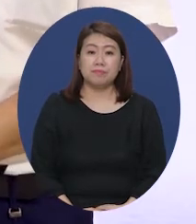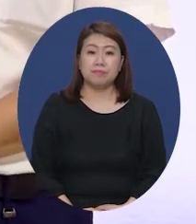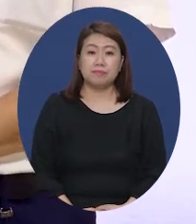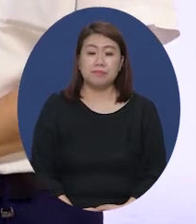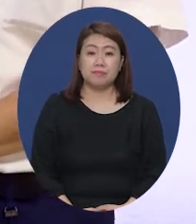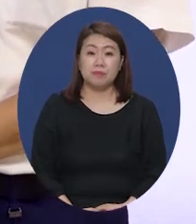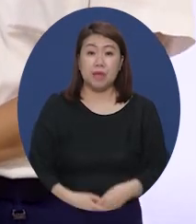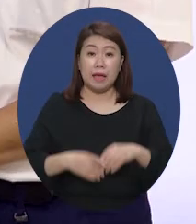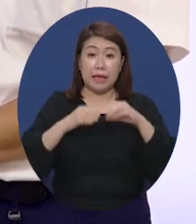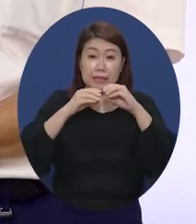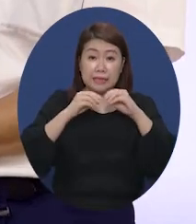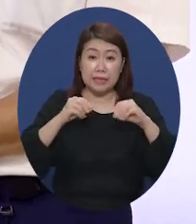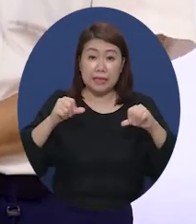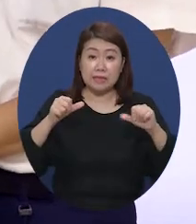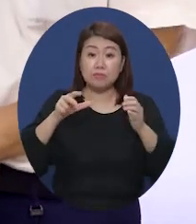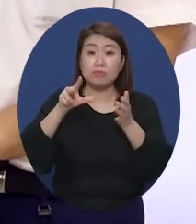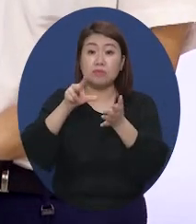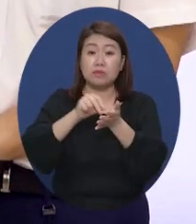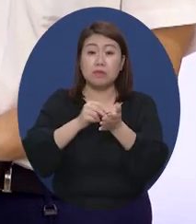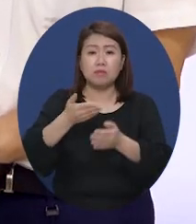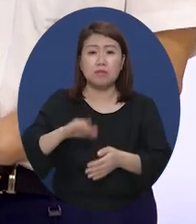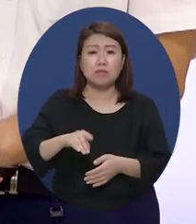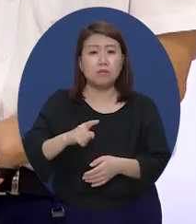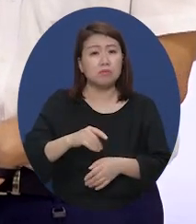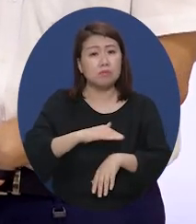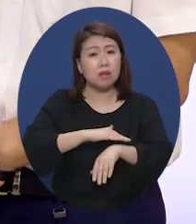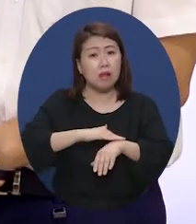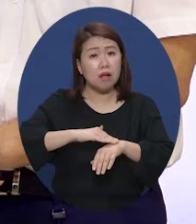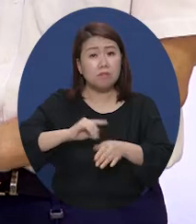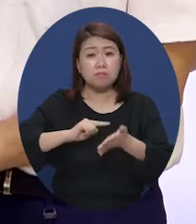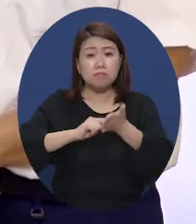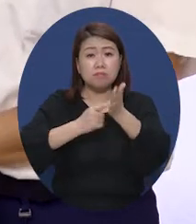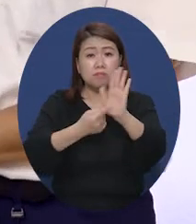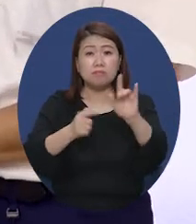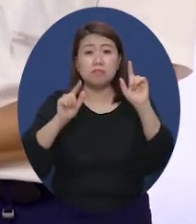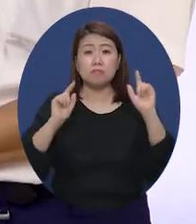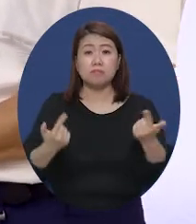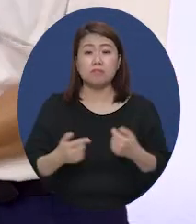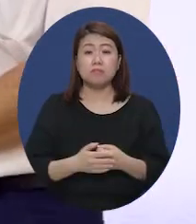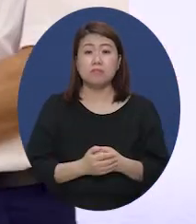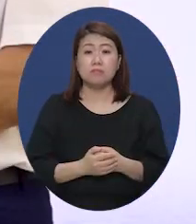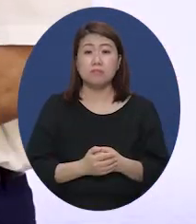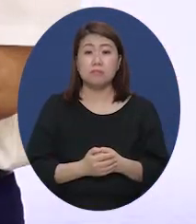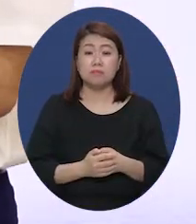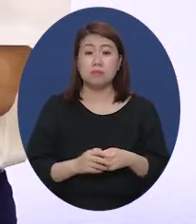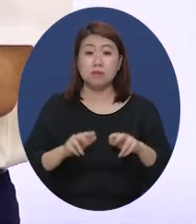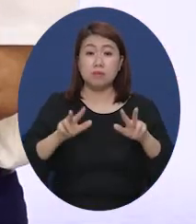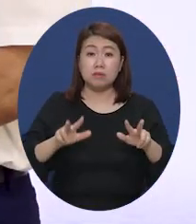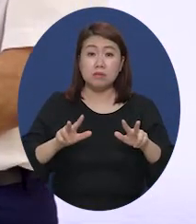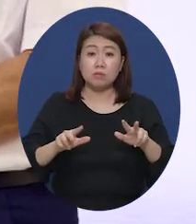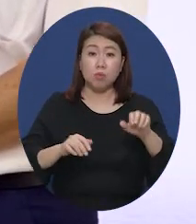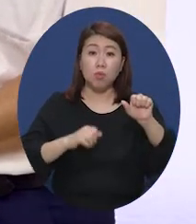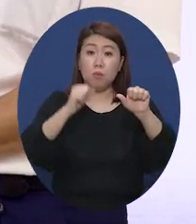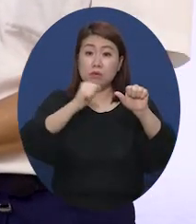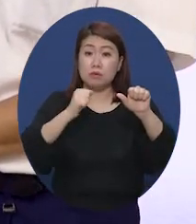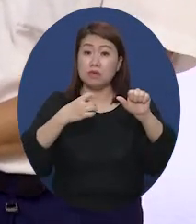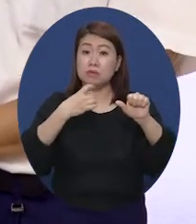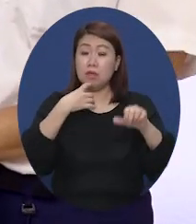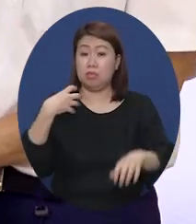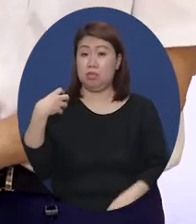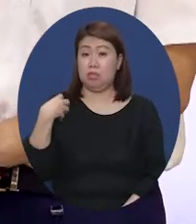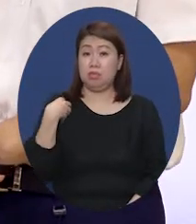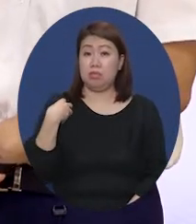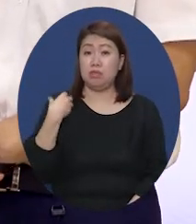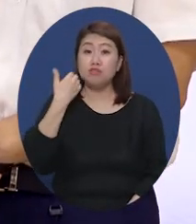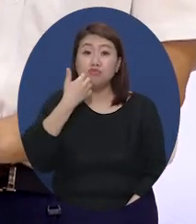그다음 또 다른 문제를 본다면 토지 문제인데, 이것은 잘 알려지지 않은 내용인데 한번 잘 보세요. 현재 아마존 토지의 5%만이